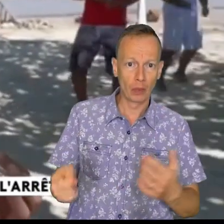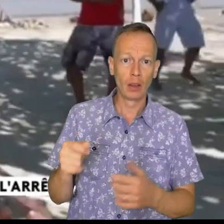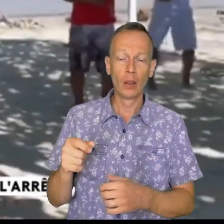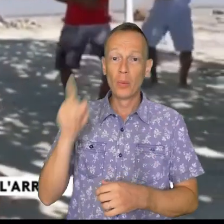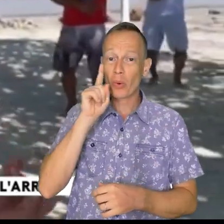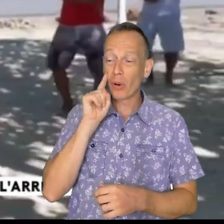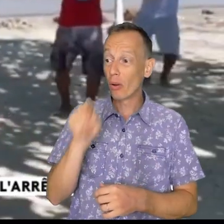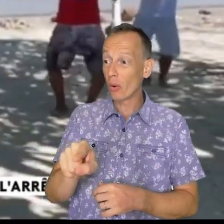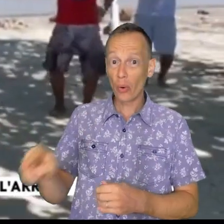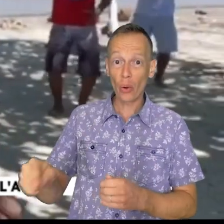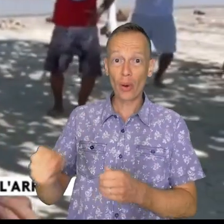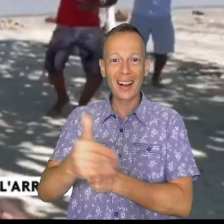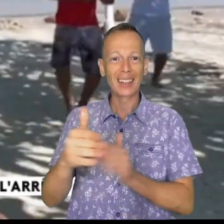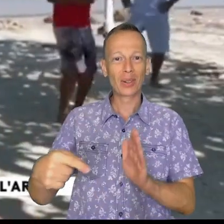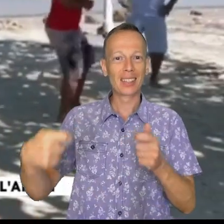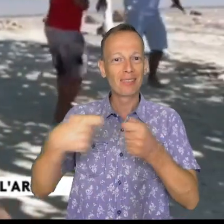qu'ils n'appartiennent à aucune